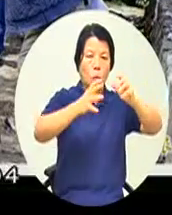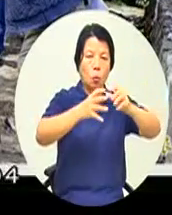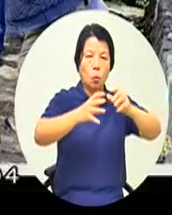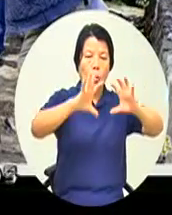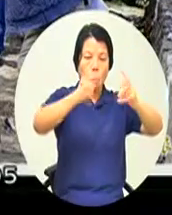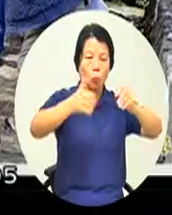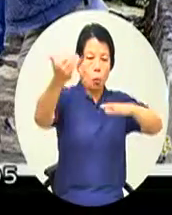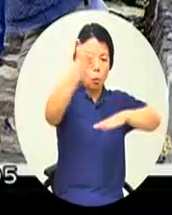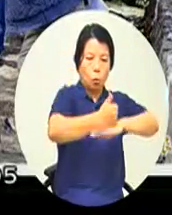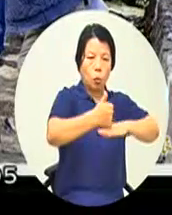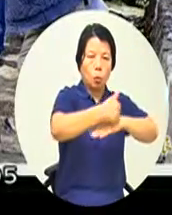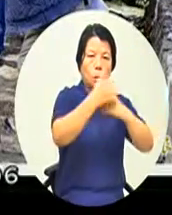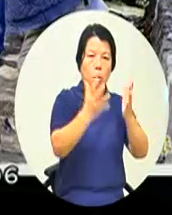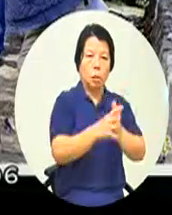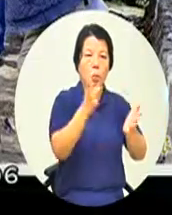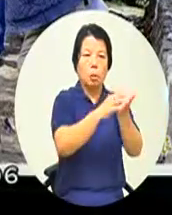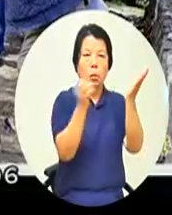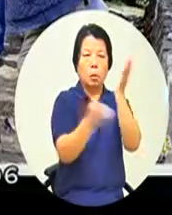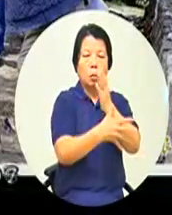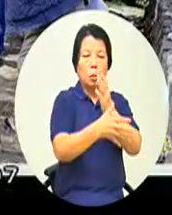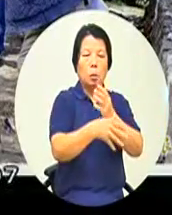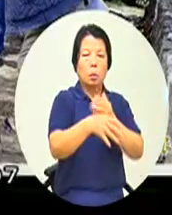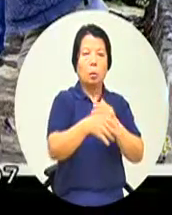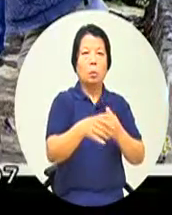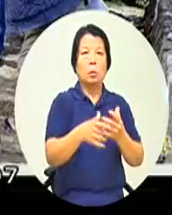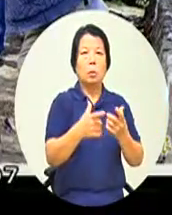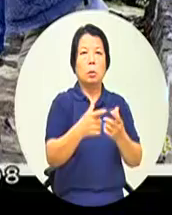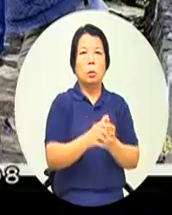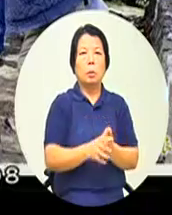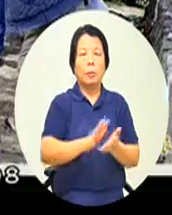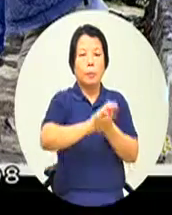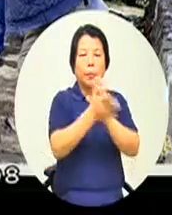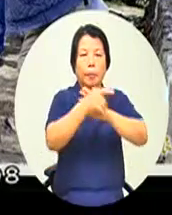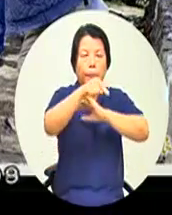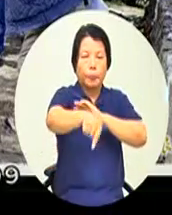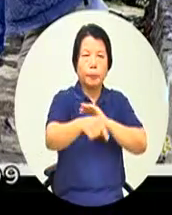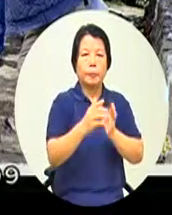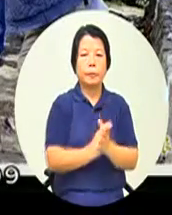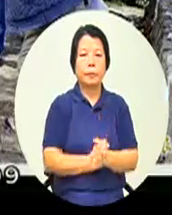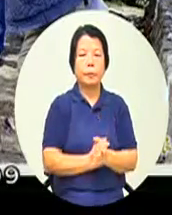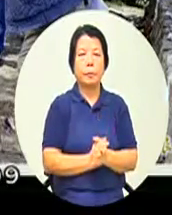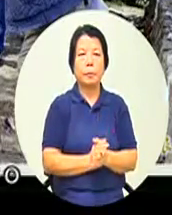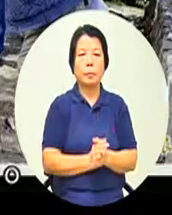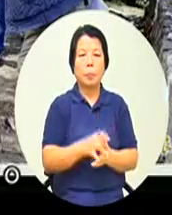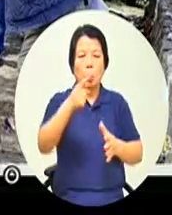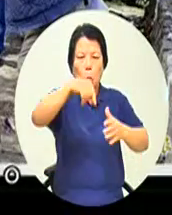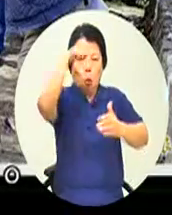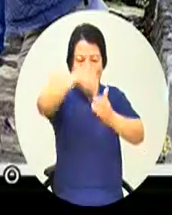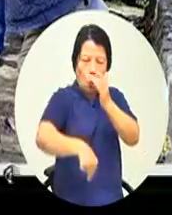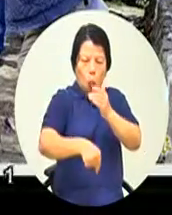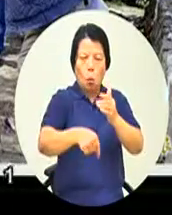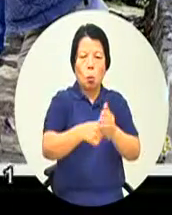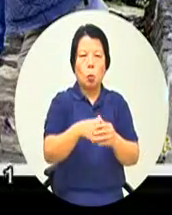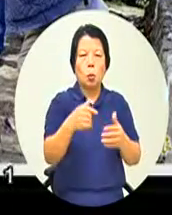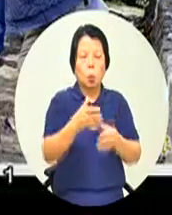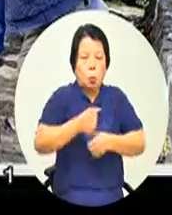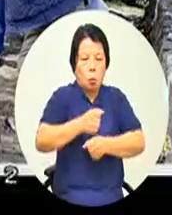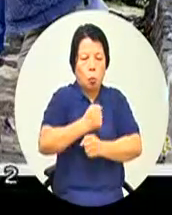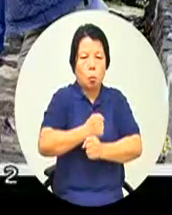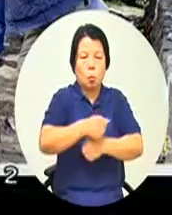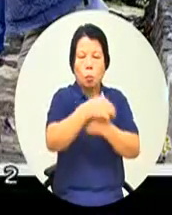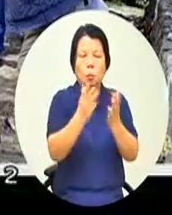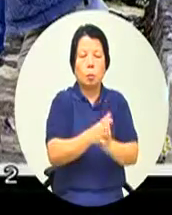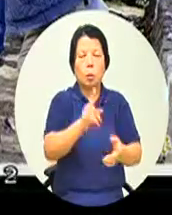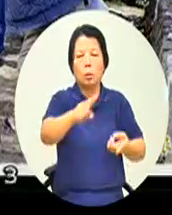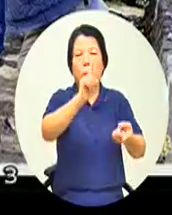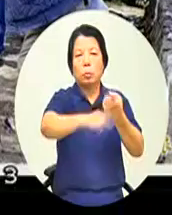唔巴利格博香港城墙给挖了一个凿穿了？但是后来像这个一发现说，不是这个